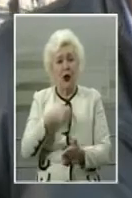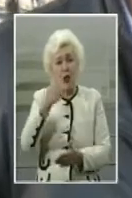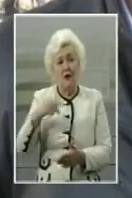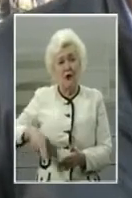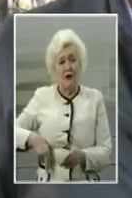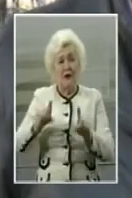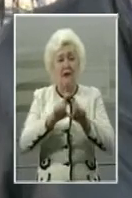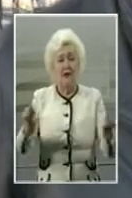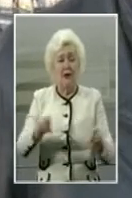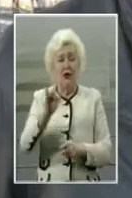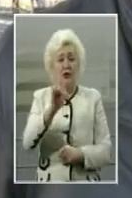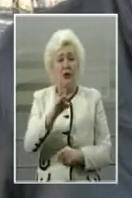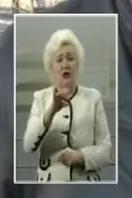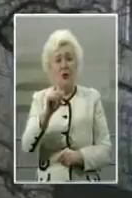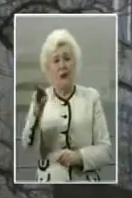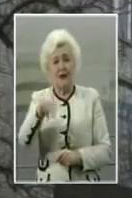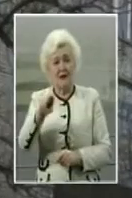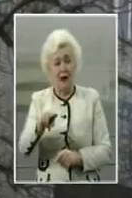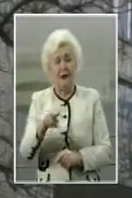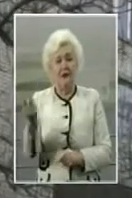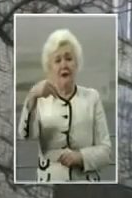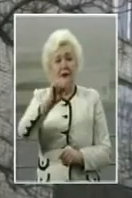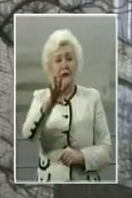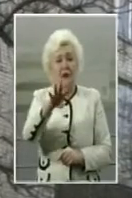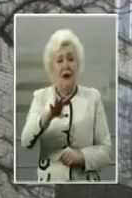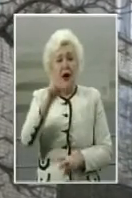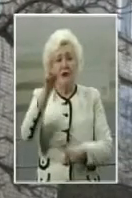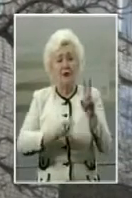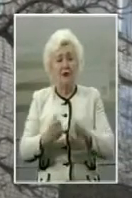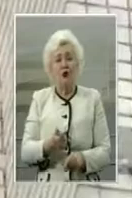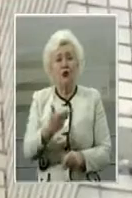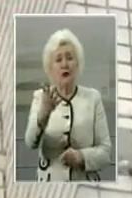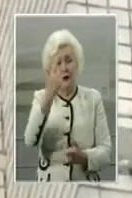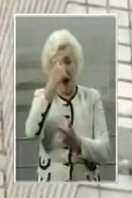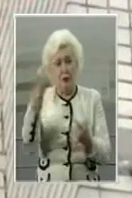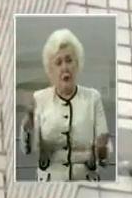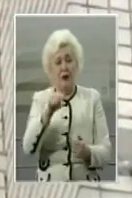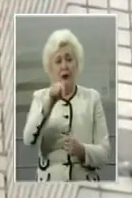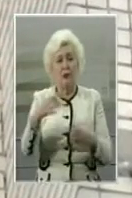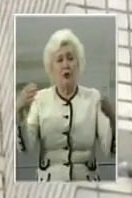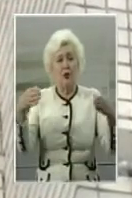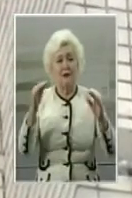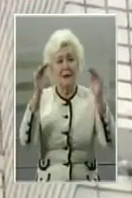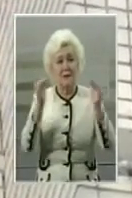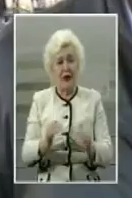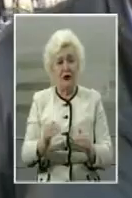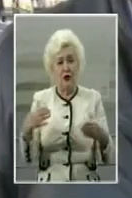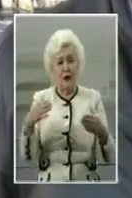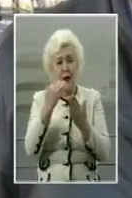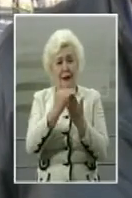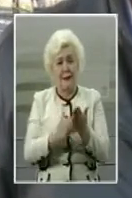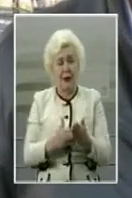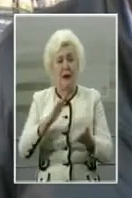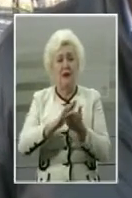директор ліцею Юрій Новосад. 2014-го завод неодноразово попереджав про зменшення ліміту.